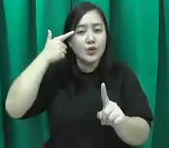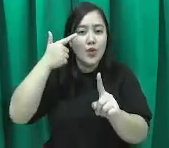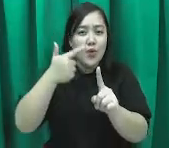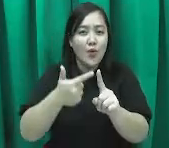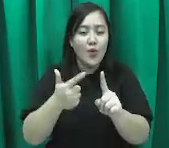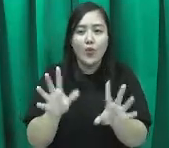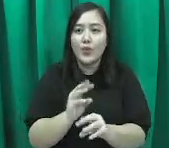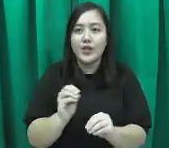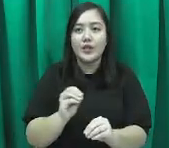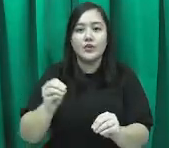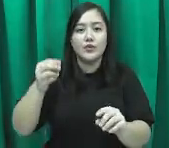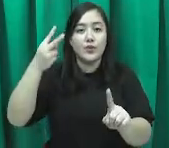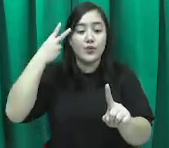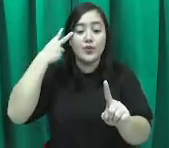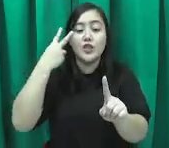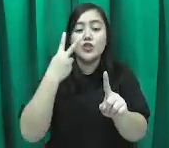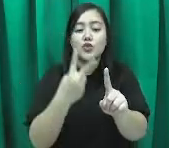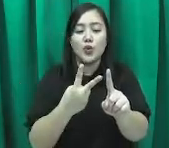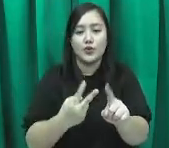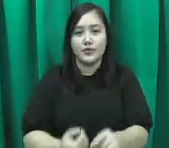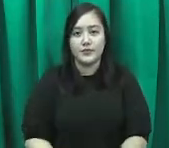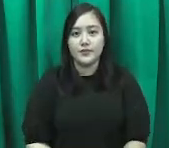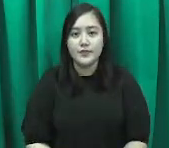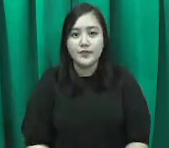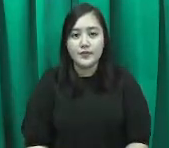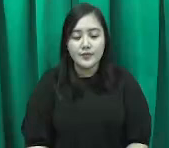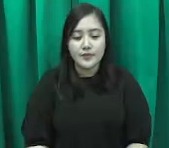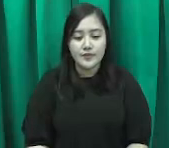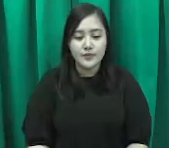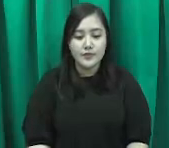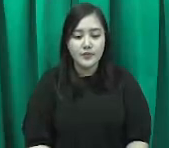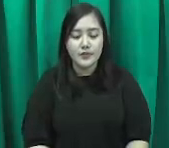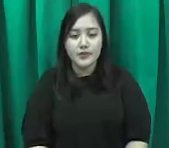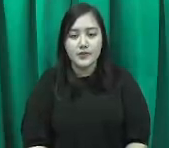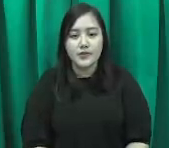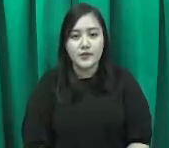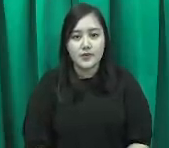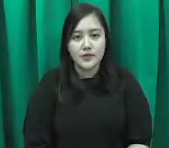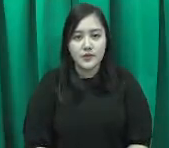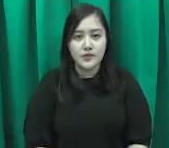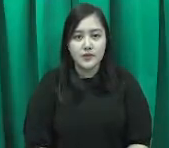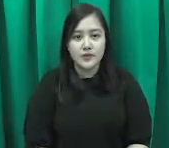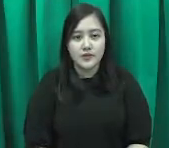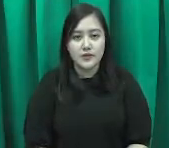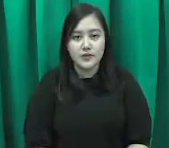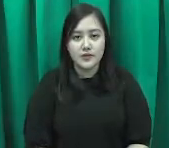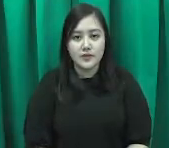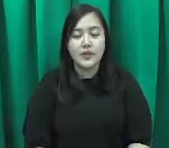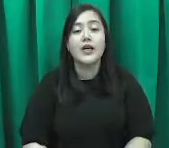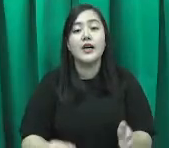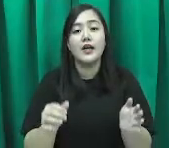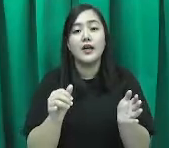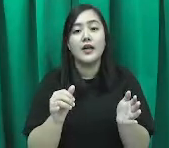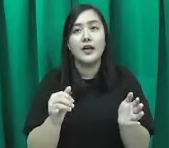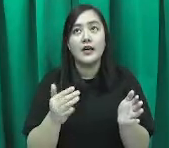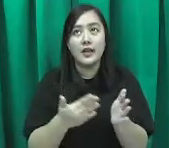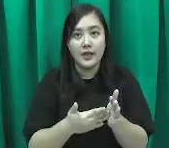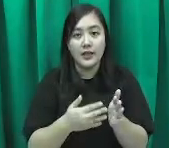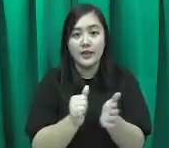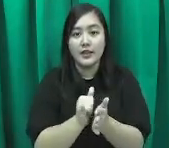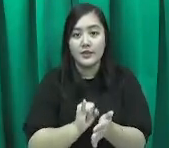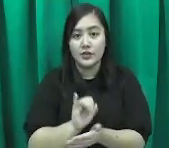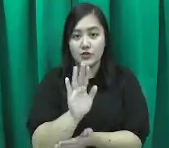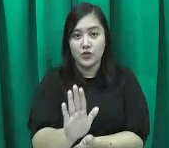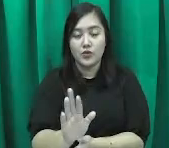perish yes. pag walang vision eh. Eh saan ba? Kaninong accountability, kaninong responsibility yan sa atin yan, mga tatay. Yes. Kaya pag bumagsak